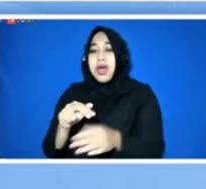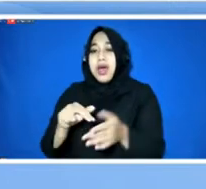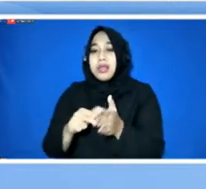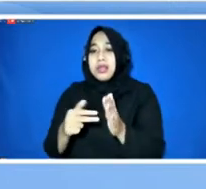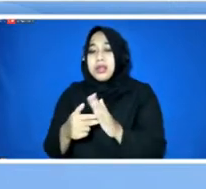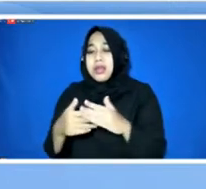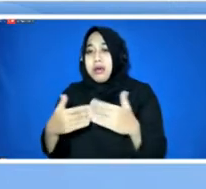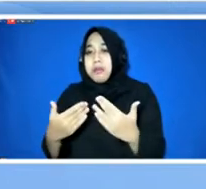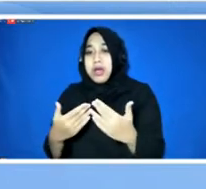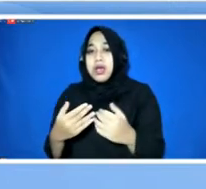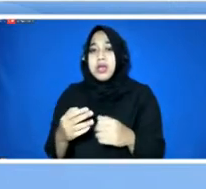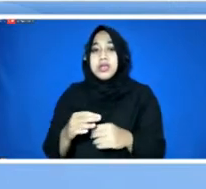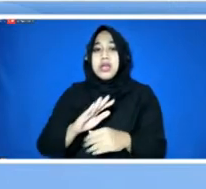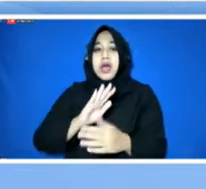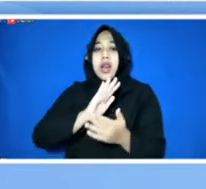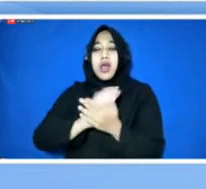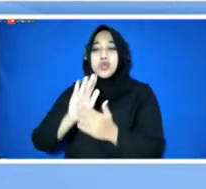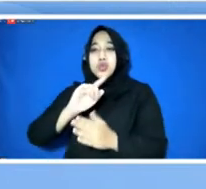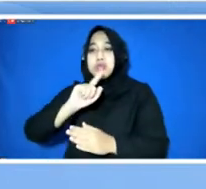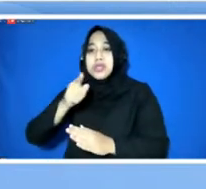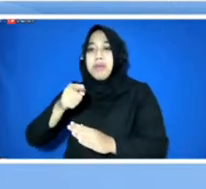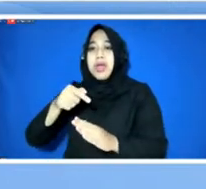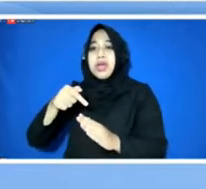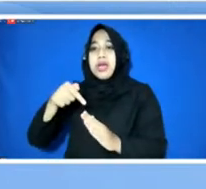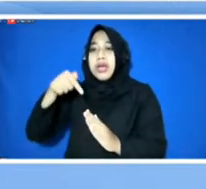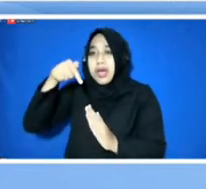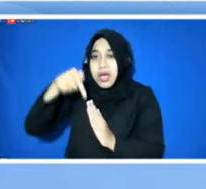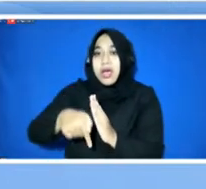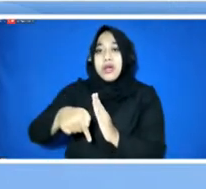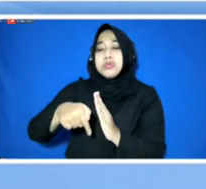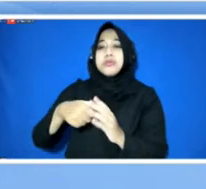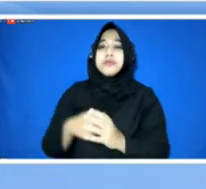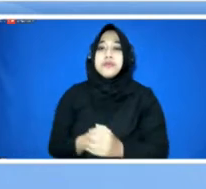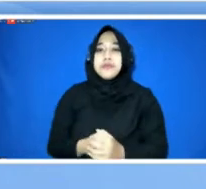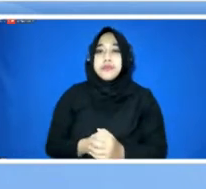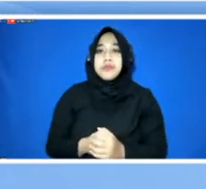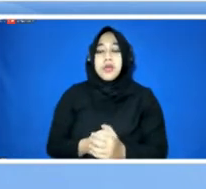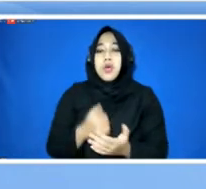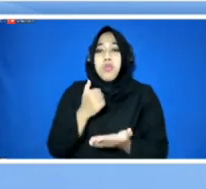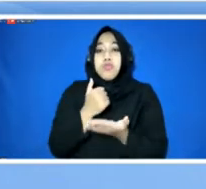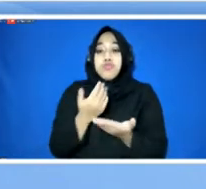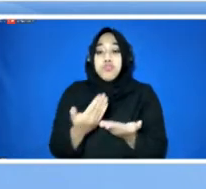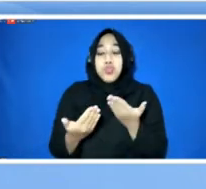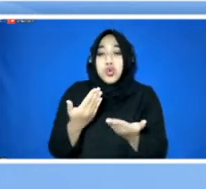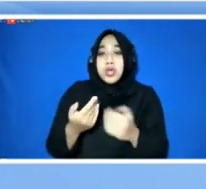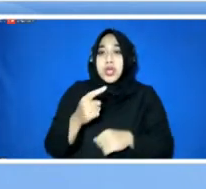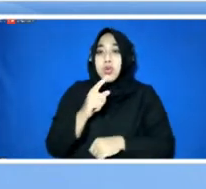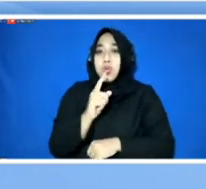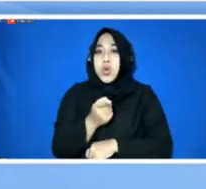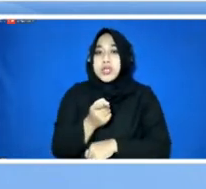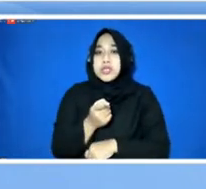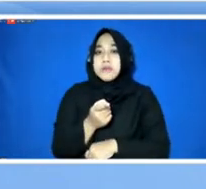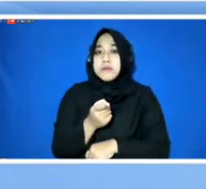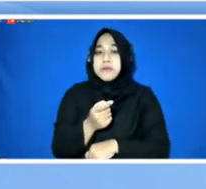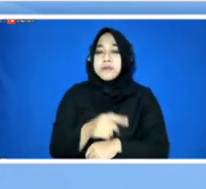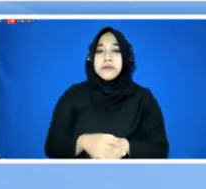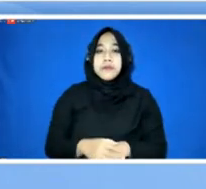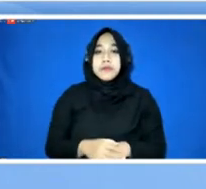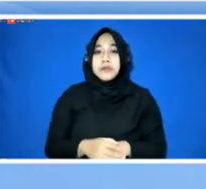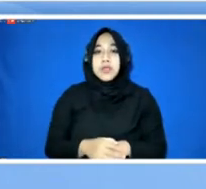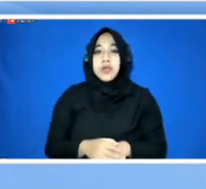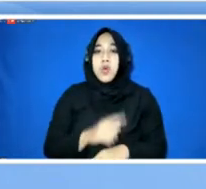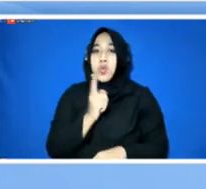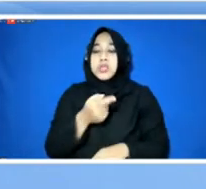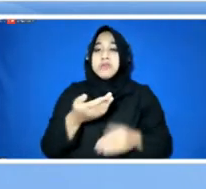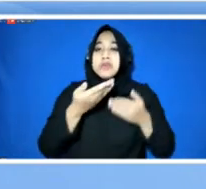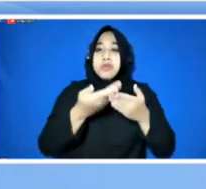tidak sampai ke akar rumputnya gitu. Nah, itu yang mungkin harus ini ya, itu mungkin yang harus di-training,